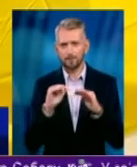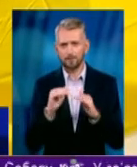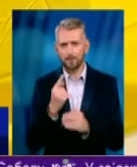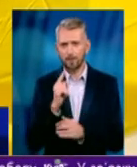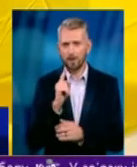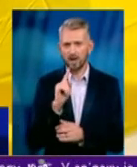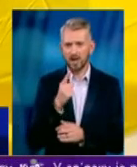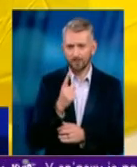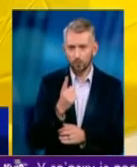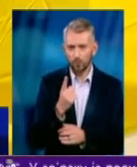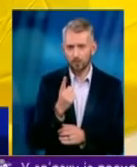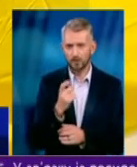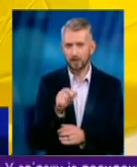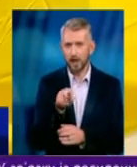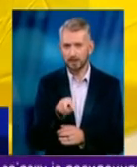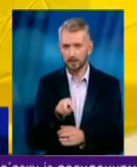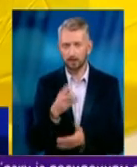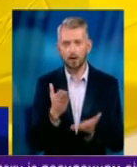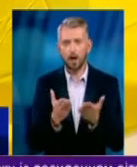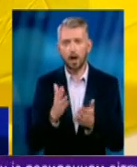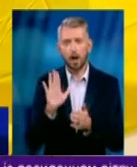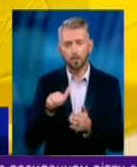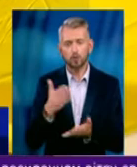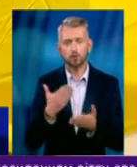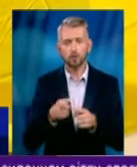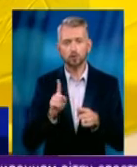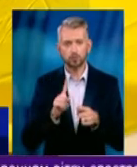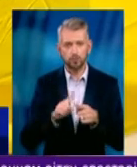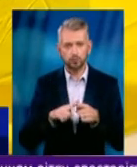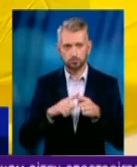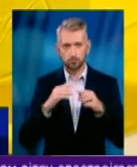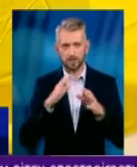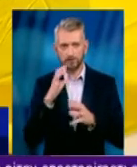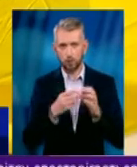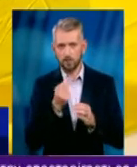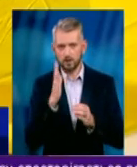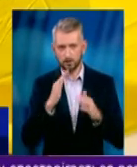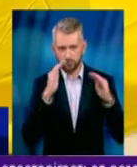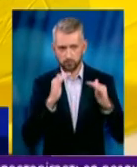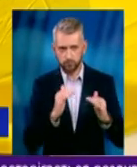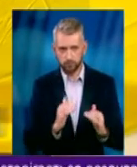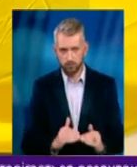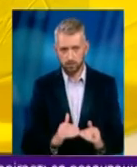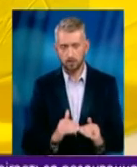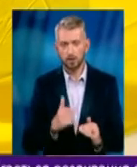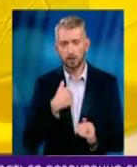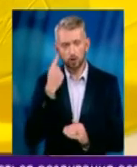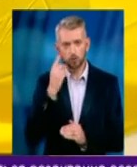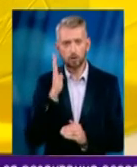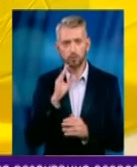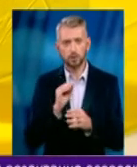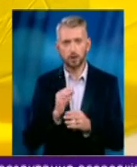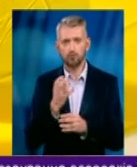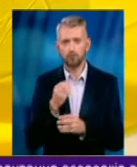а згодом, якщо ця динаміка падіння світових цін збережеться, то я думаю, що буде і